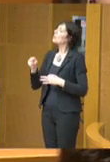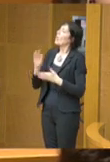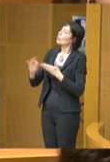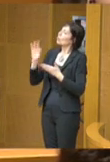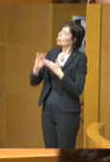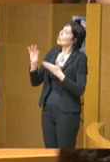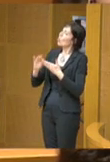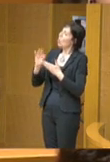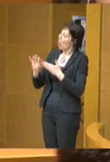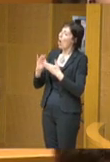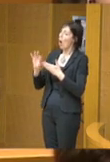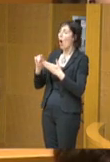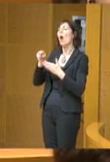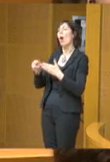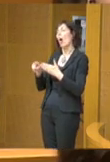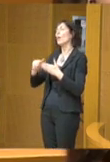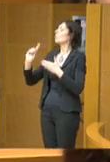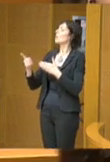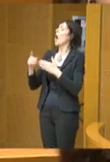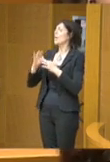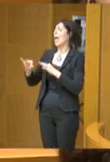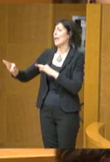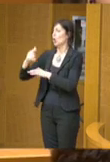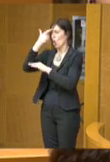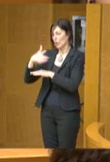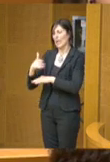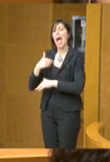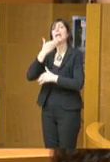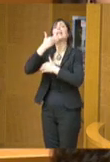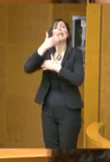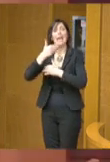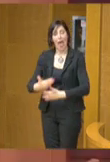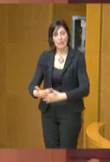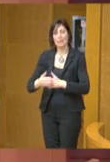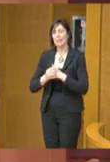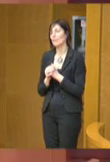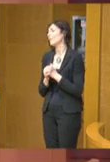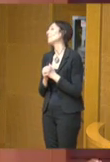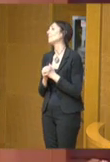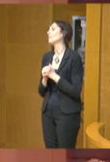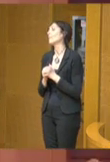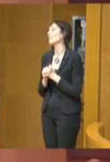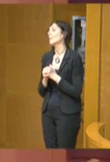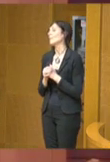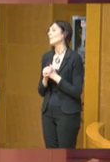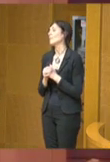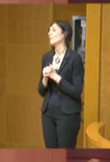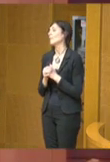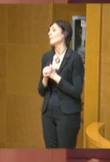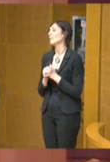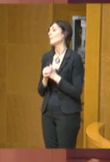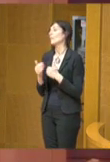la comunità del suo territorio. Grazie. E chiedo quindi al Ministro,